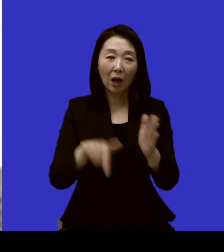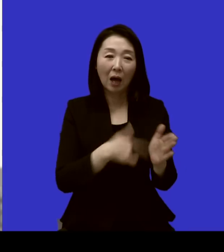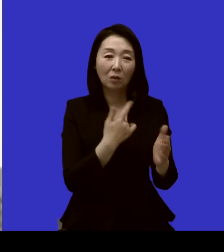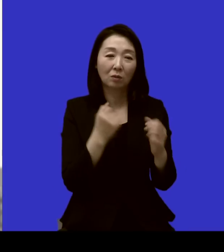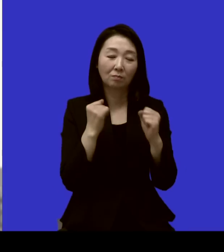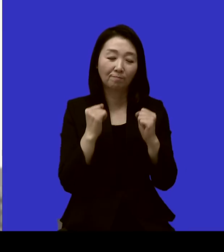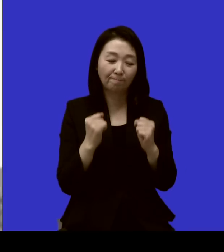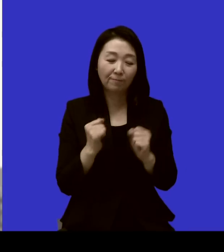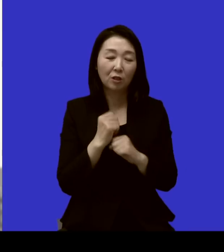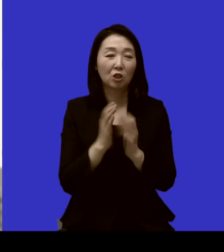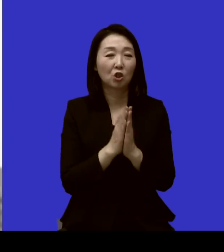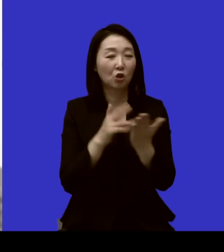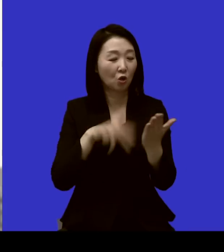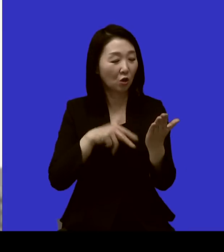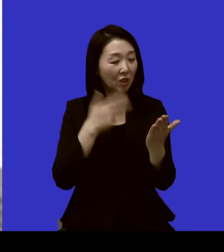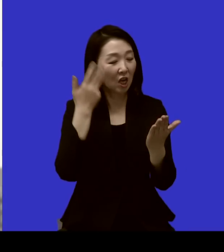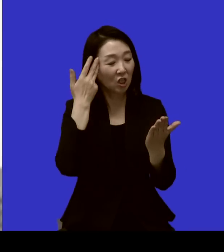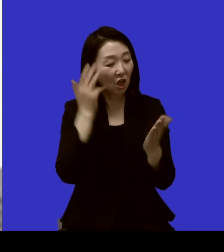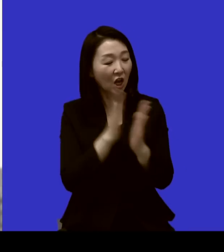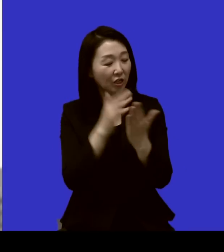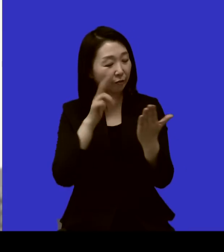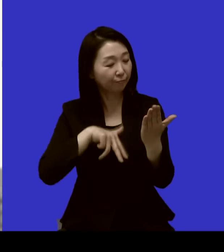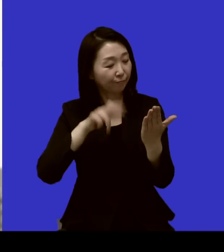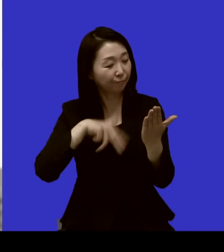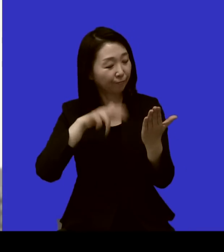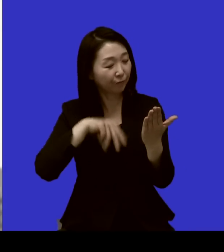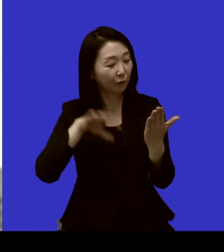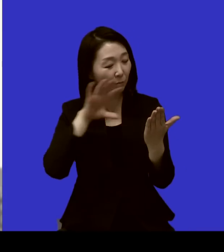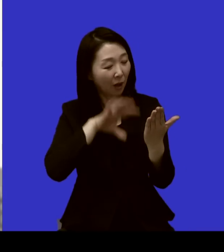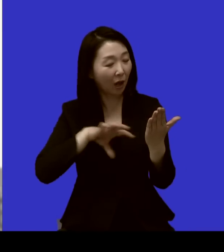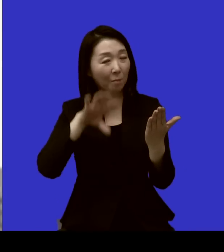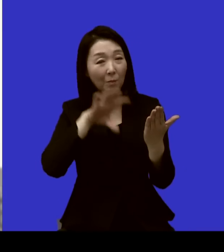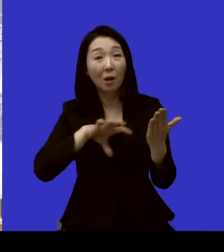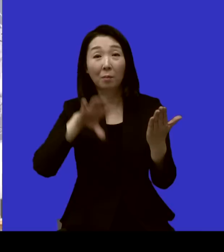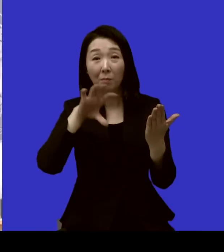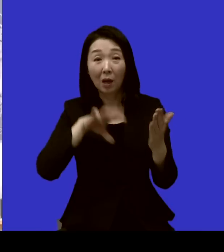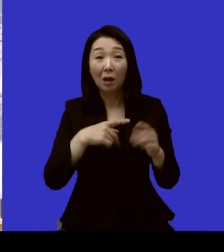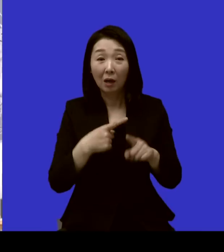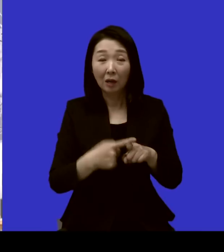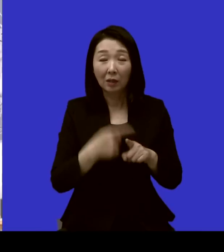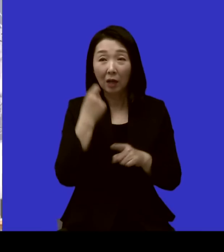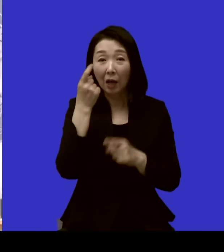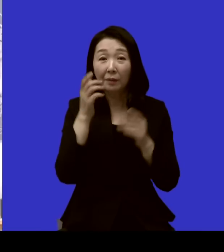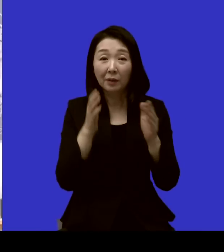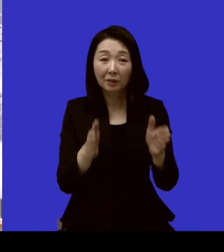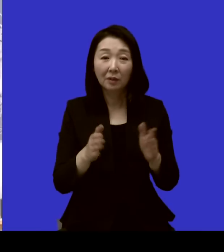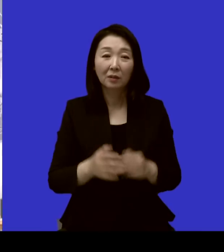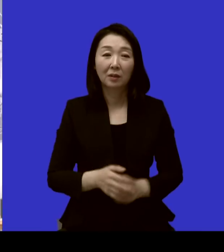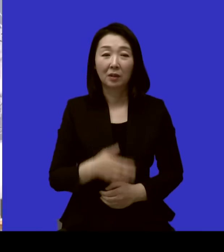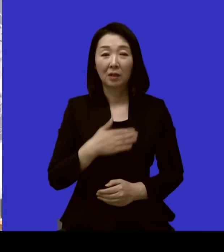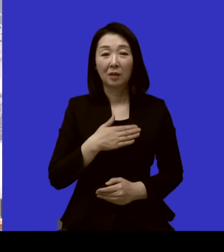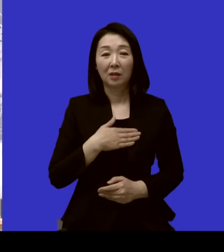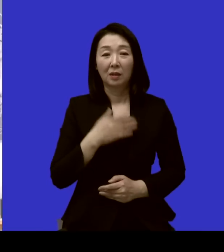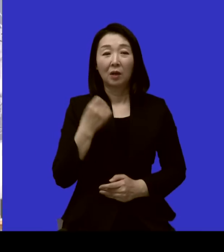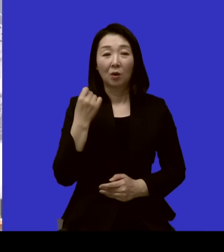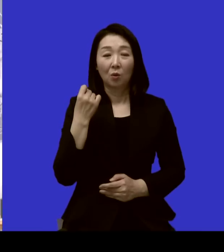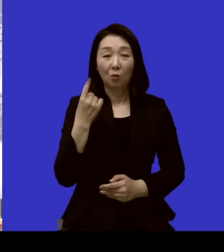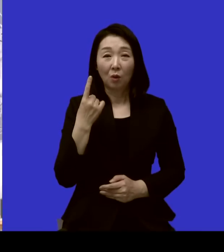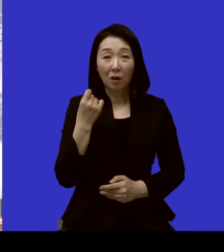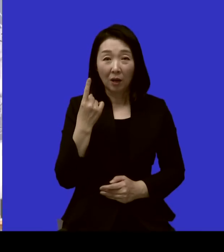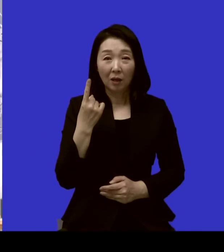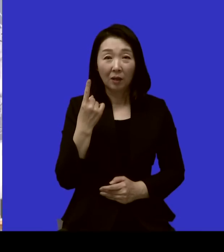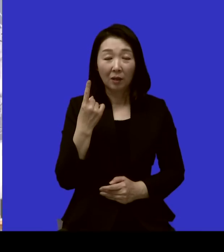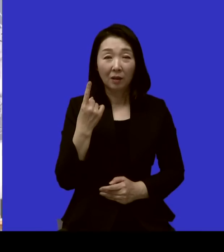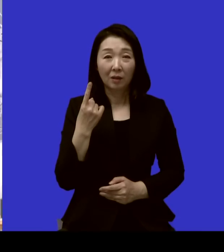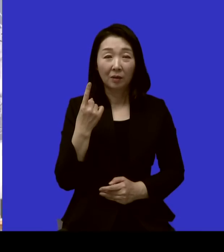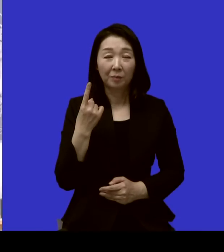안에서 성경책과 그 책을 읽고 계속 반복을 하다가 예. 한 달째 되던 날, 이제 저의 원래 이제 저의